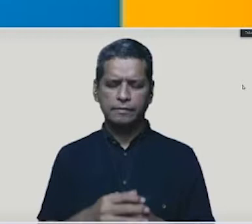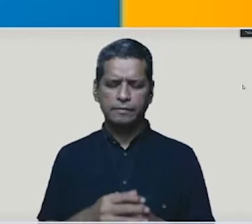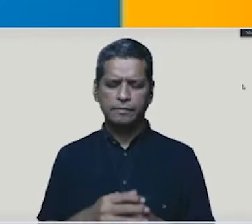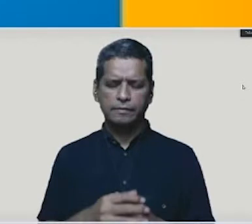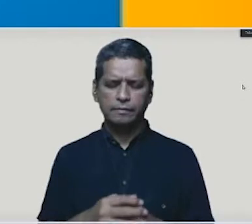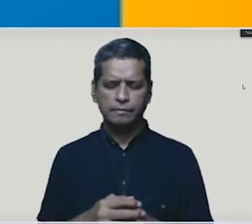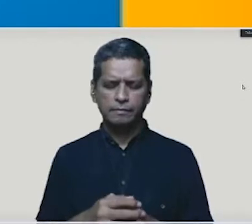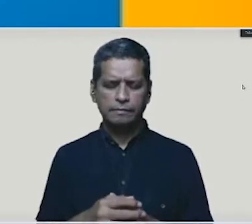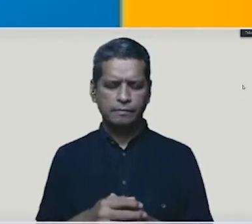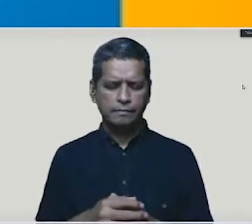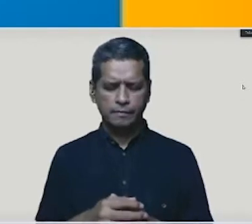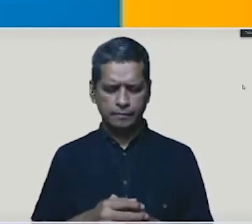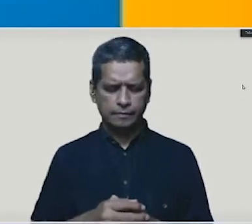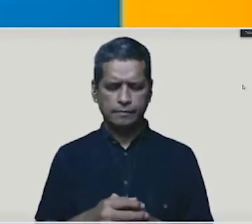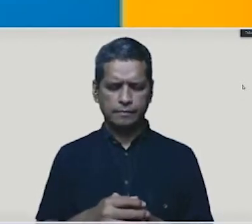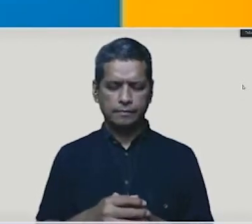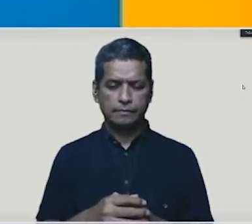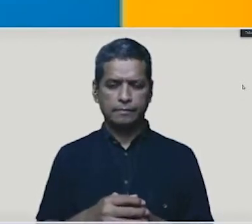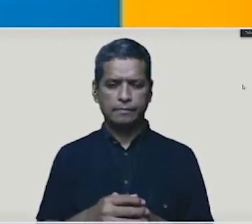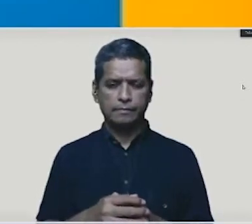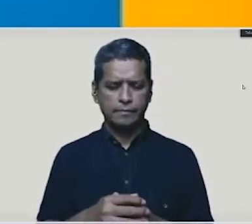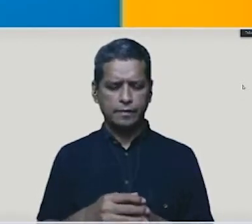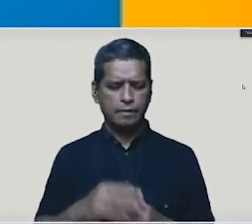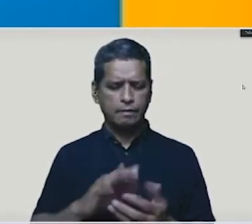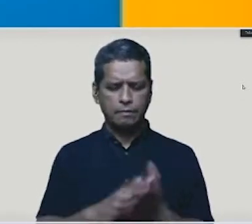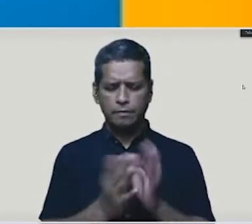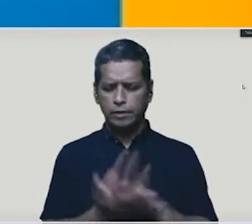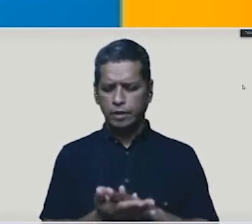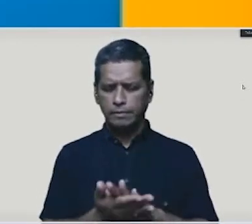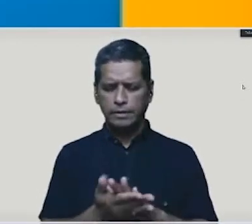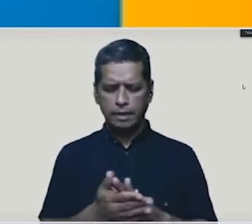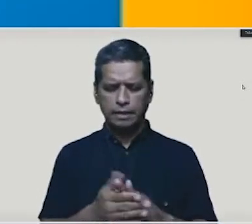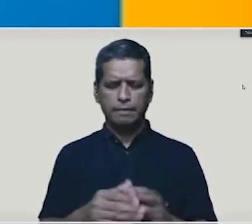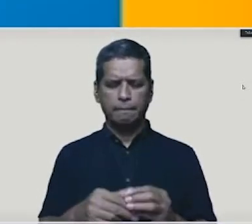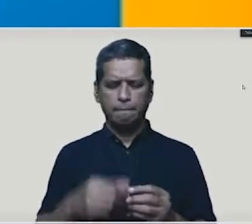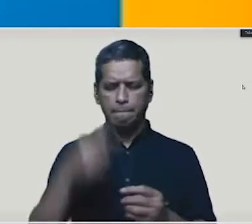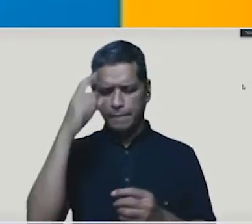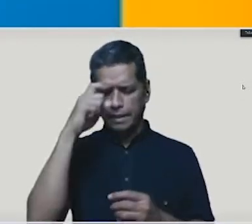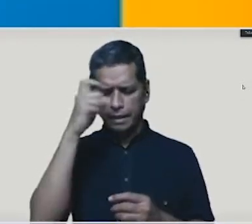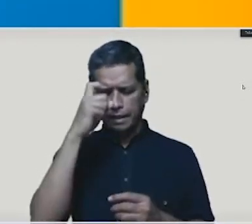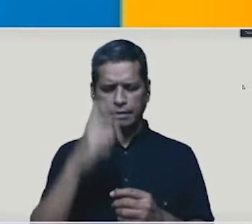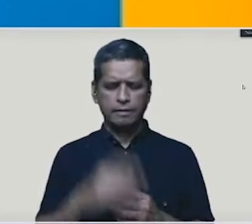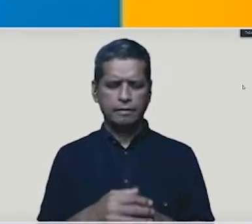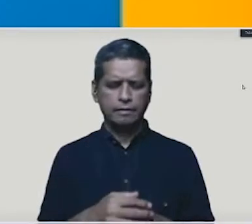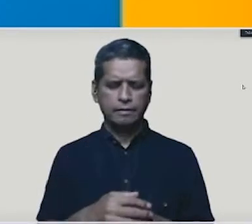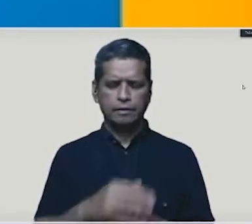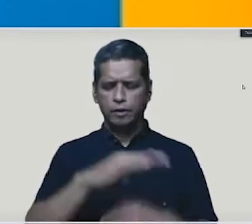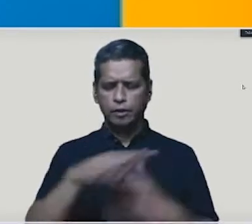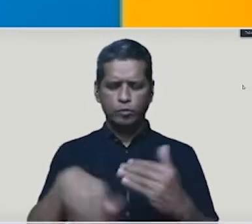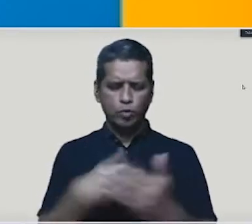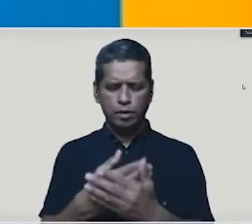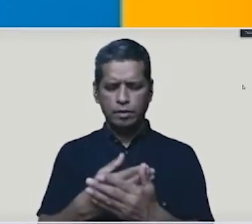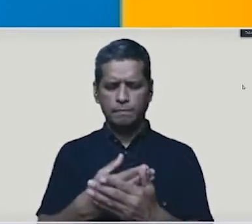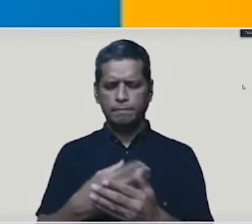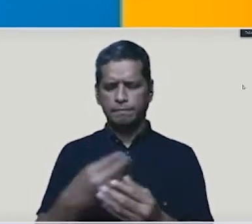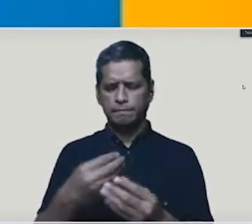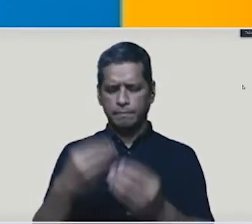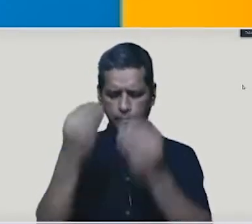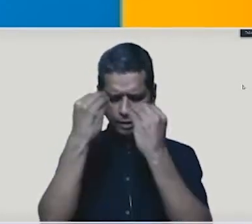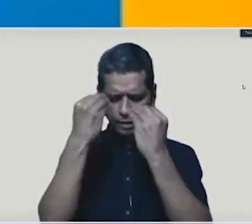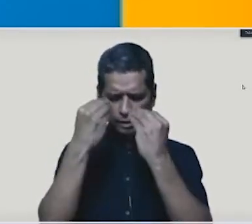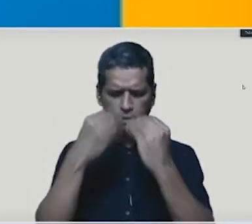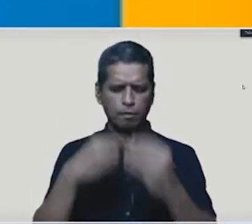kiranya kuasa Roh Kudus Tuhan juga boleh menjadi perhatian kami semuanya sehingga dengan demikian semua pelajaran nih boleh kami terima